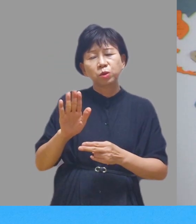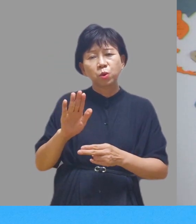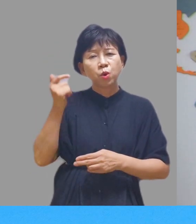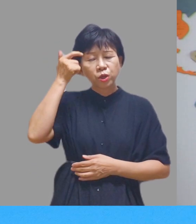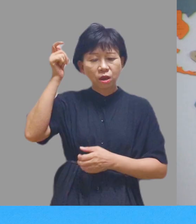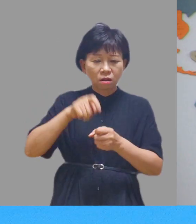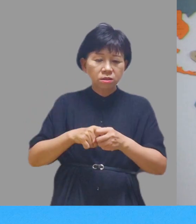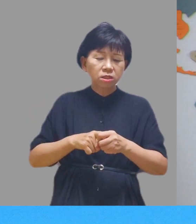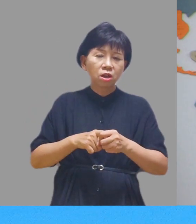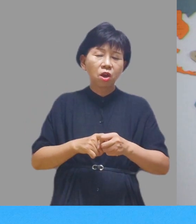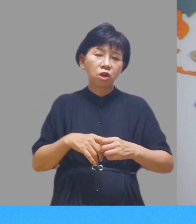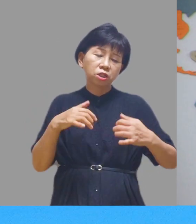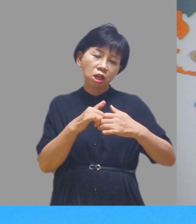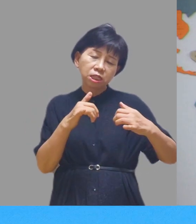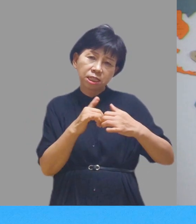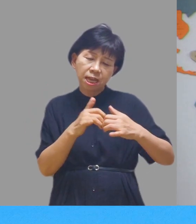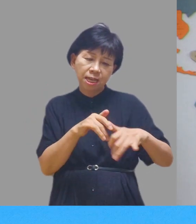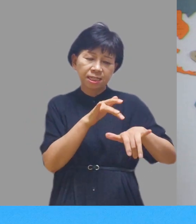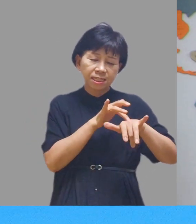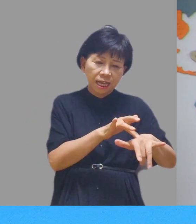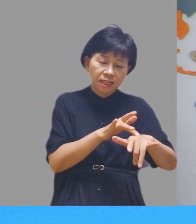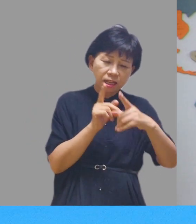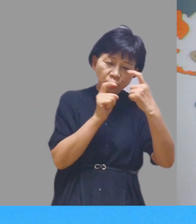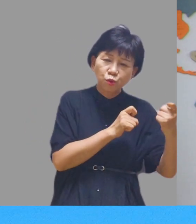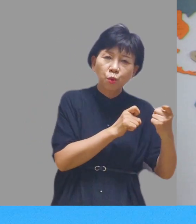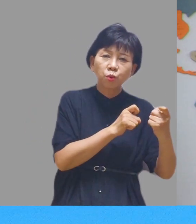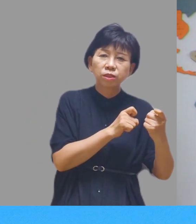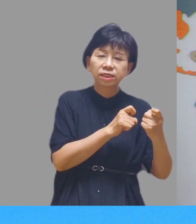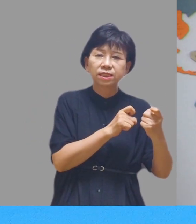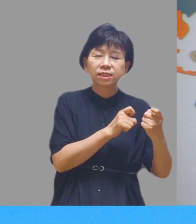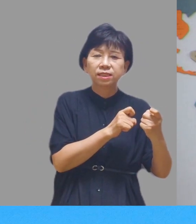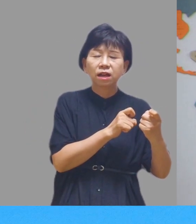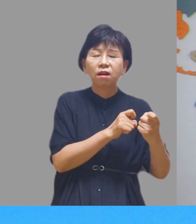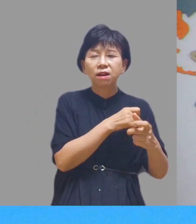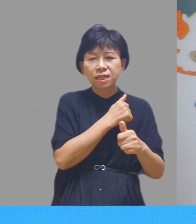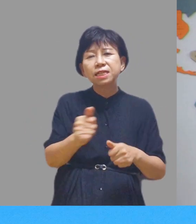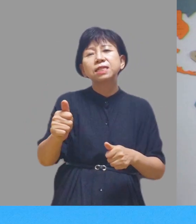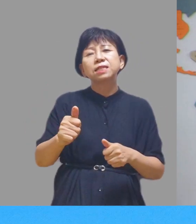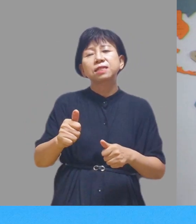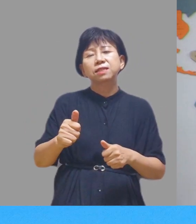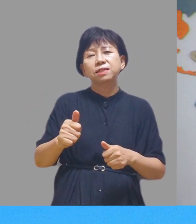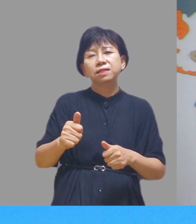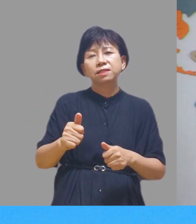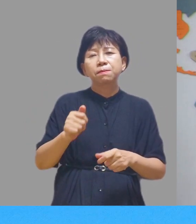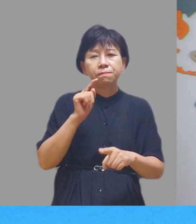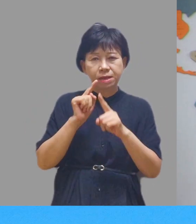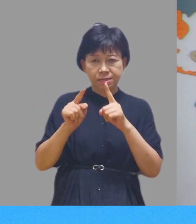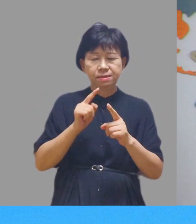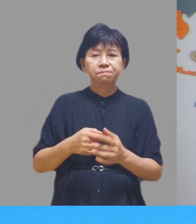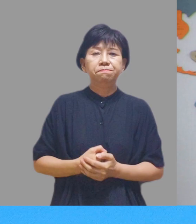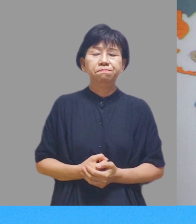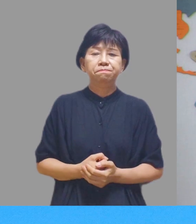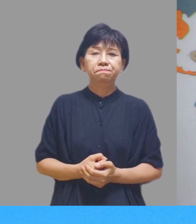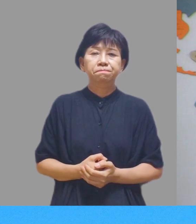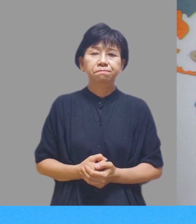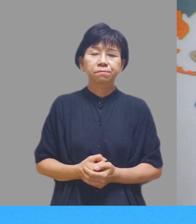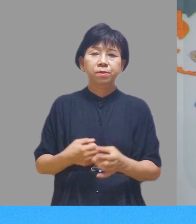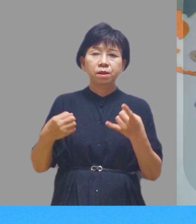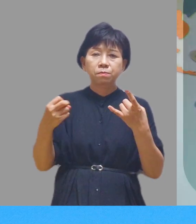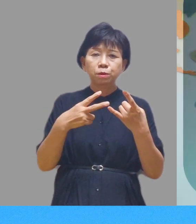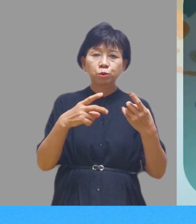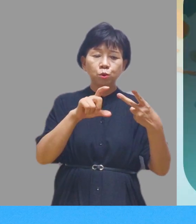전투에서 사단의 속임수와 유혹을 꺾는 강력한 무기임을 보여주는 겁니다. 에베소